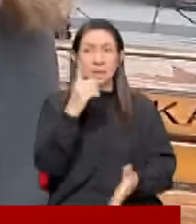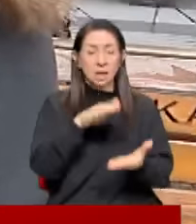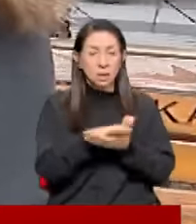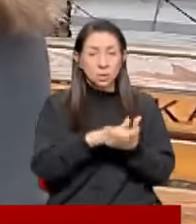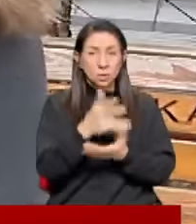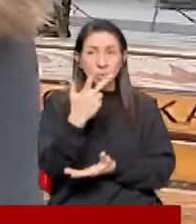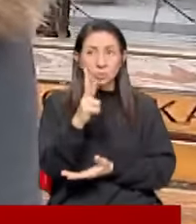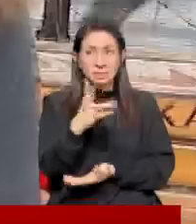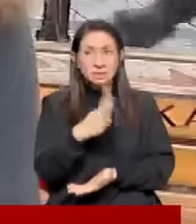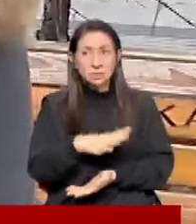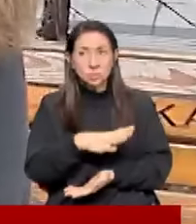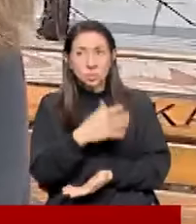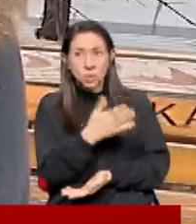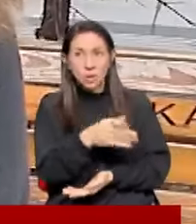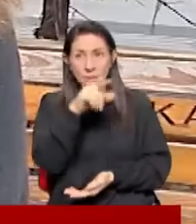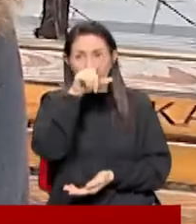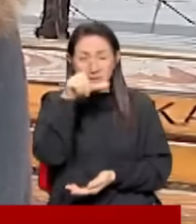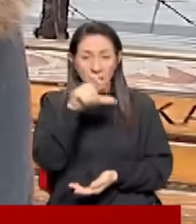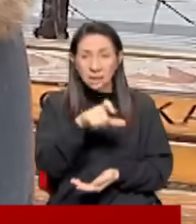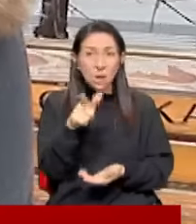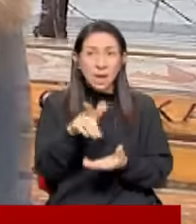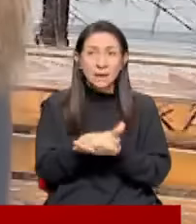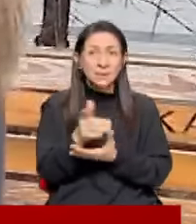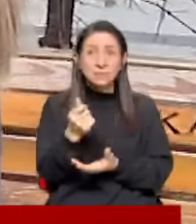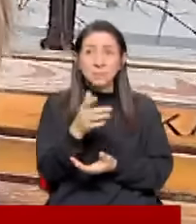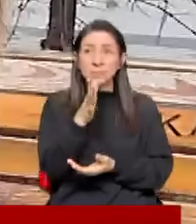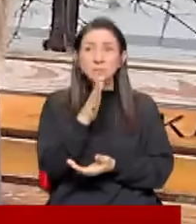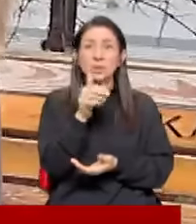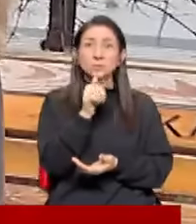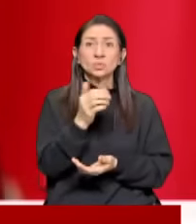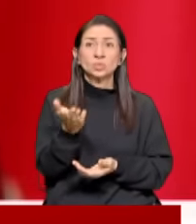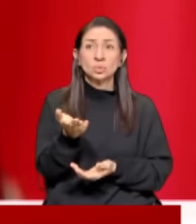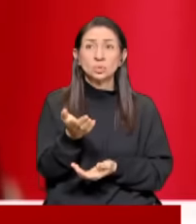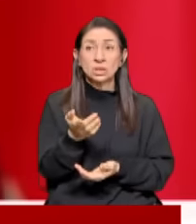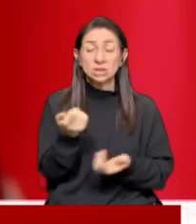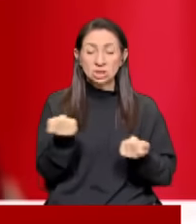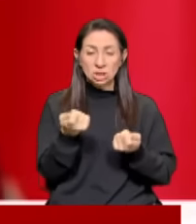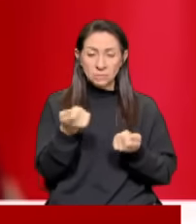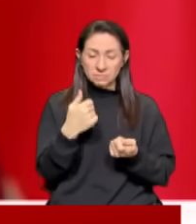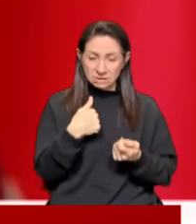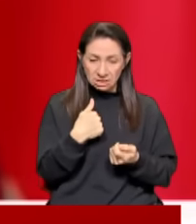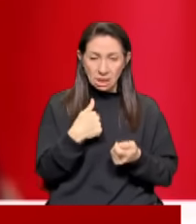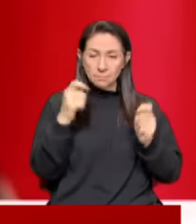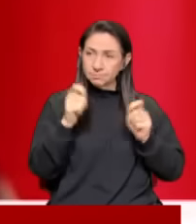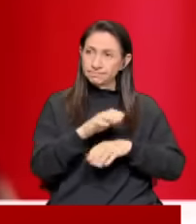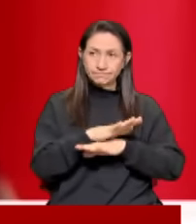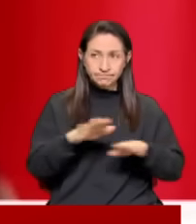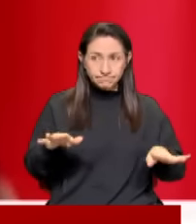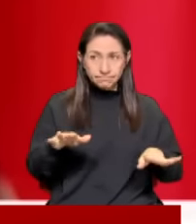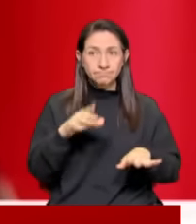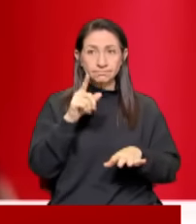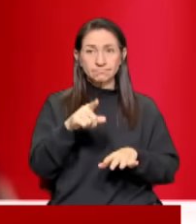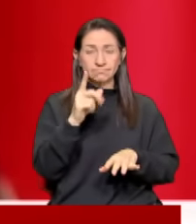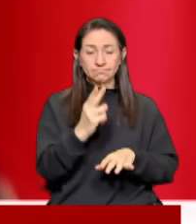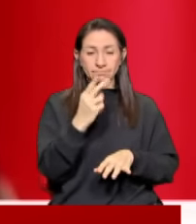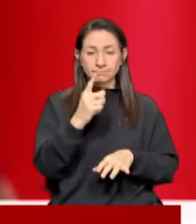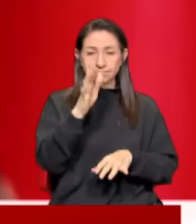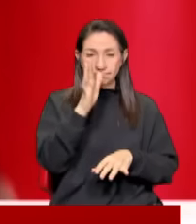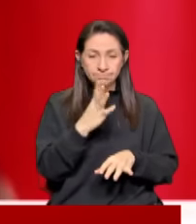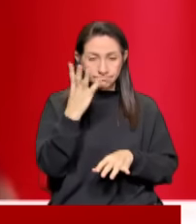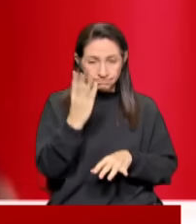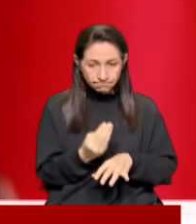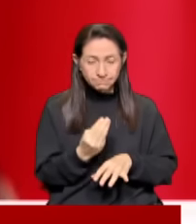3 bin lira para istiyorlar. Mart ayında ne kadardı o ayakkabı? 500-600 liraydı. Çalışmamızı yaptık. O da bunu 7500